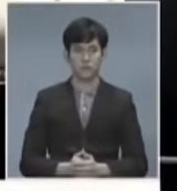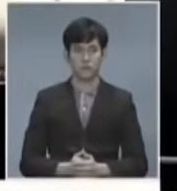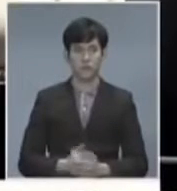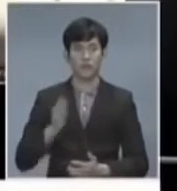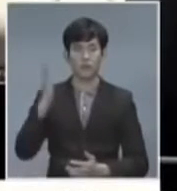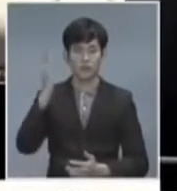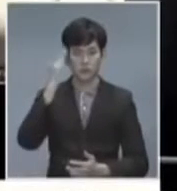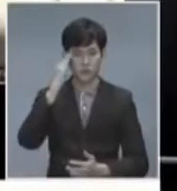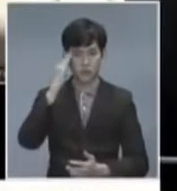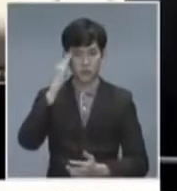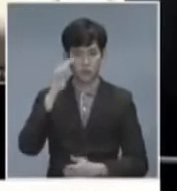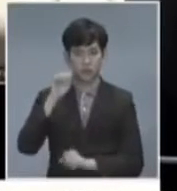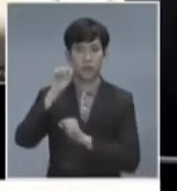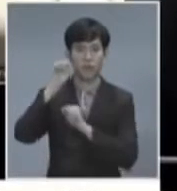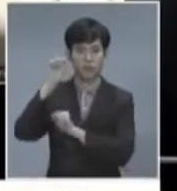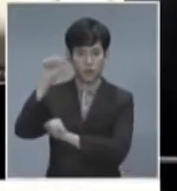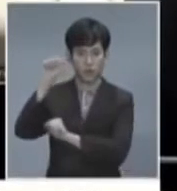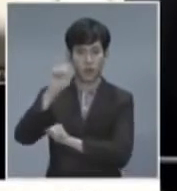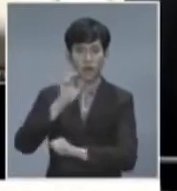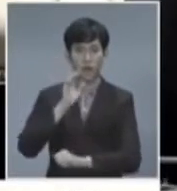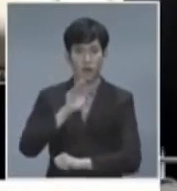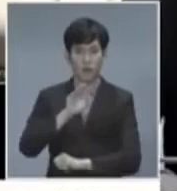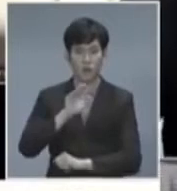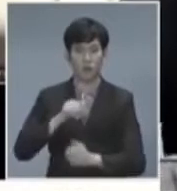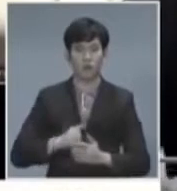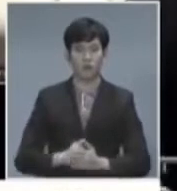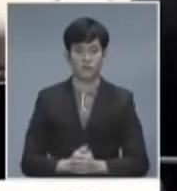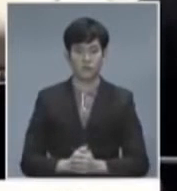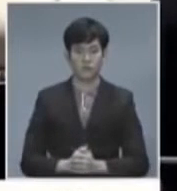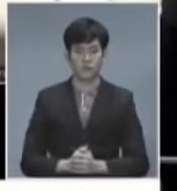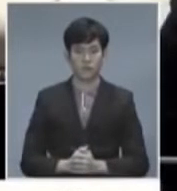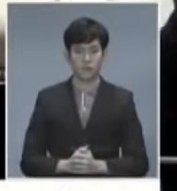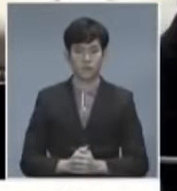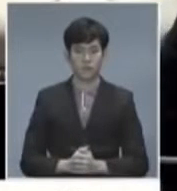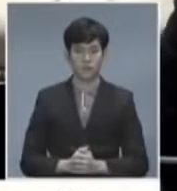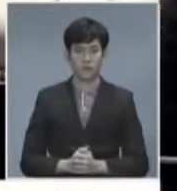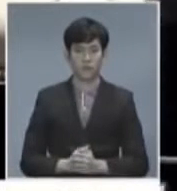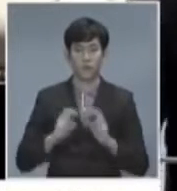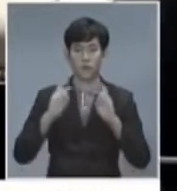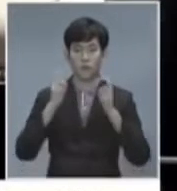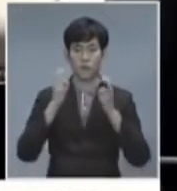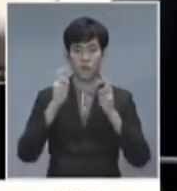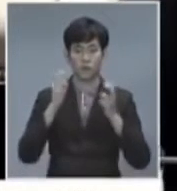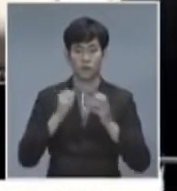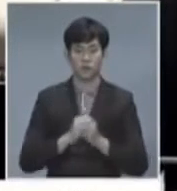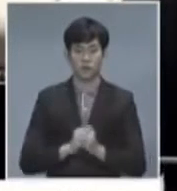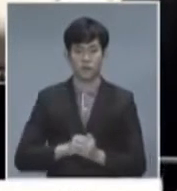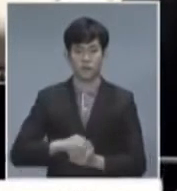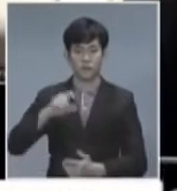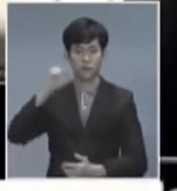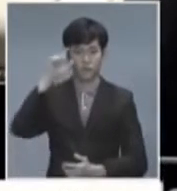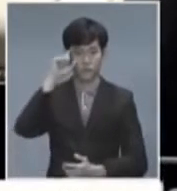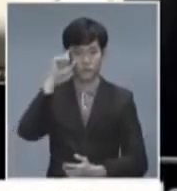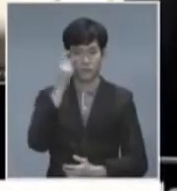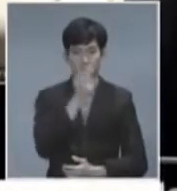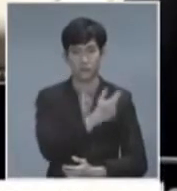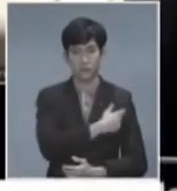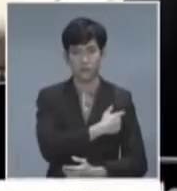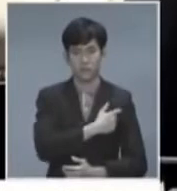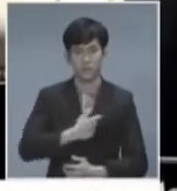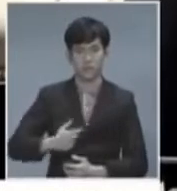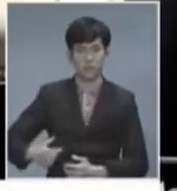รับทราบประกาศสำนักพระราชวังเรื่องพระบาทสมเด็จพระปรมินทรม